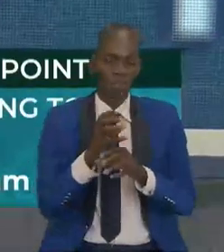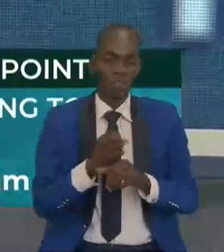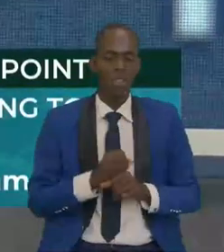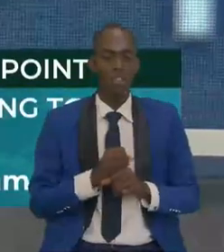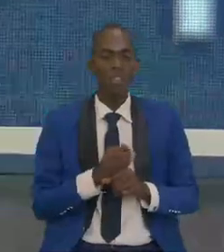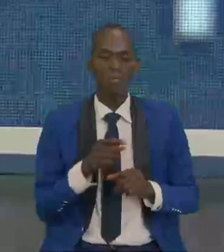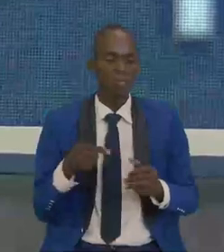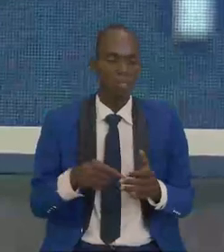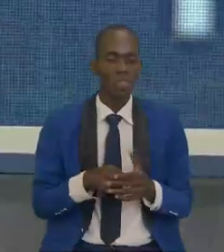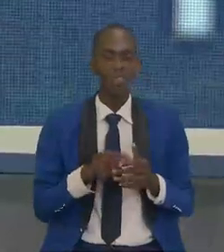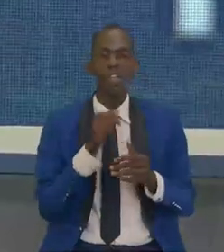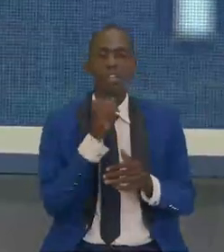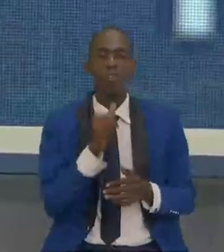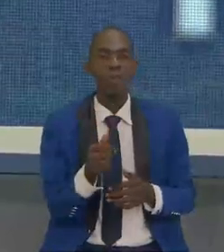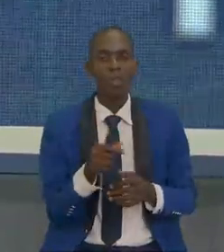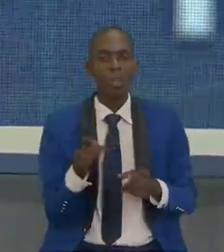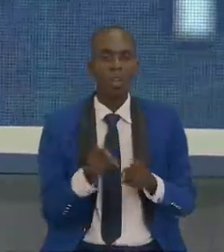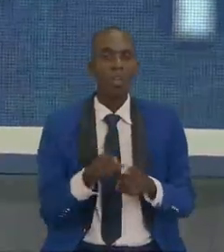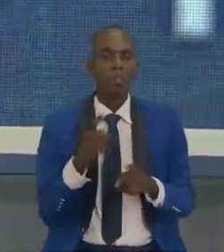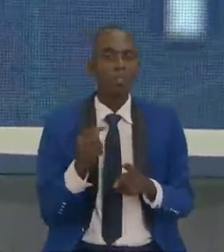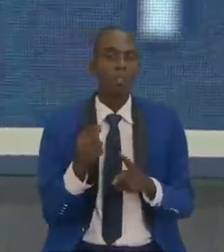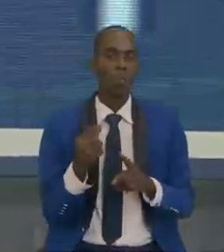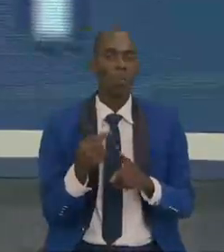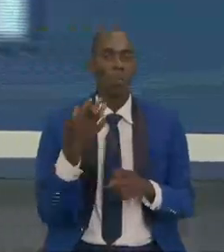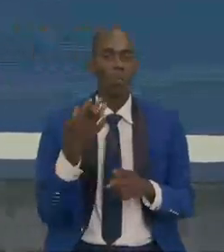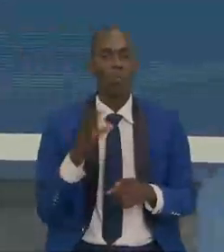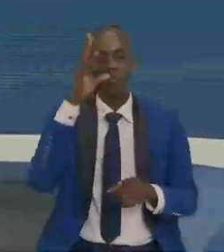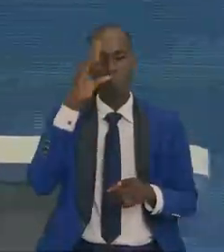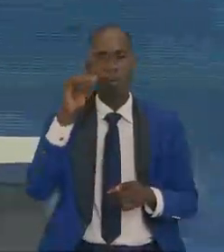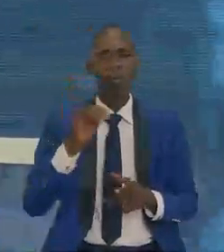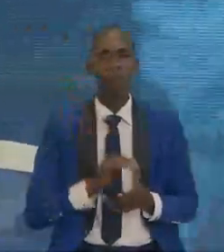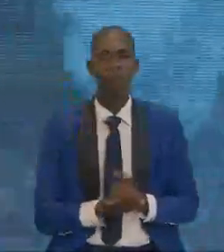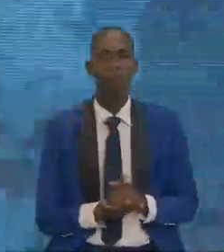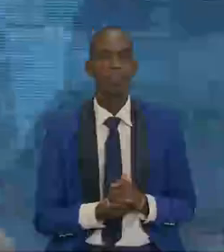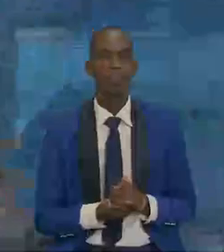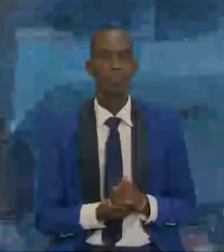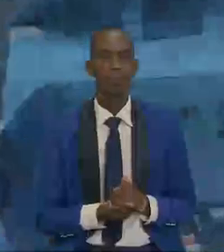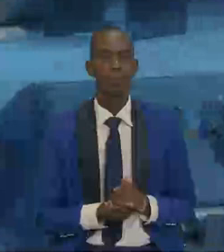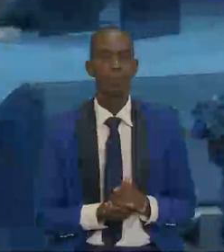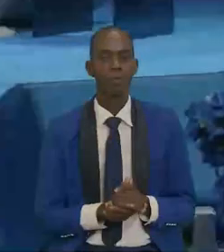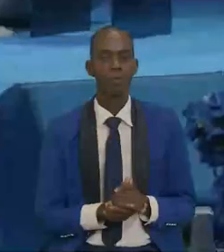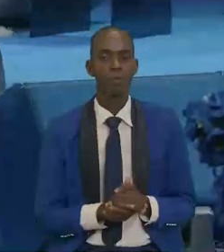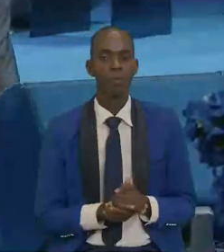Vous l'avez reçu, non comme la parole des hommes.